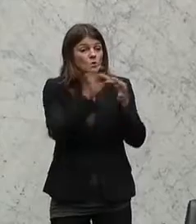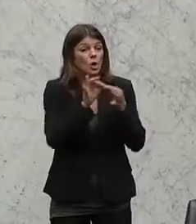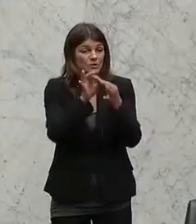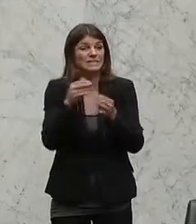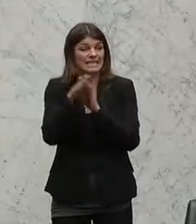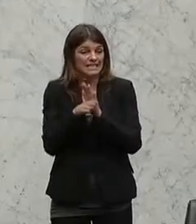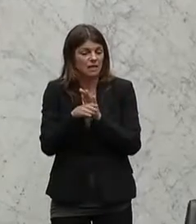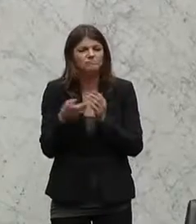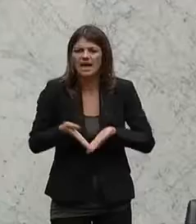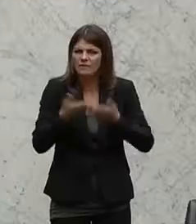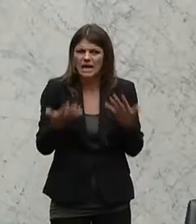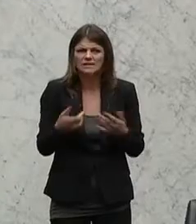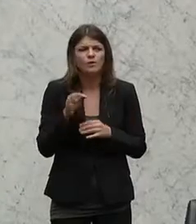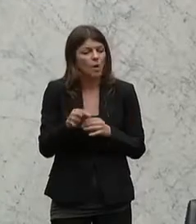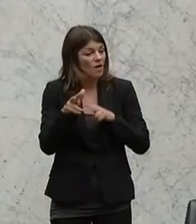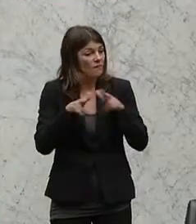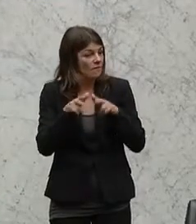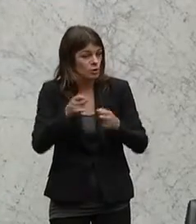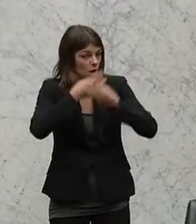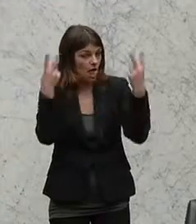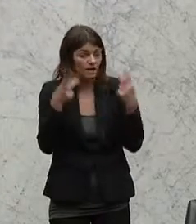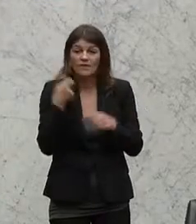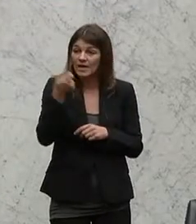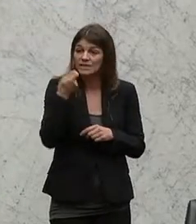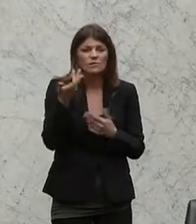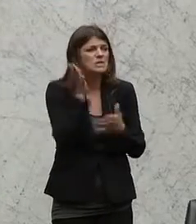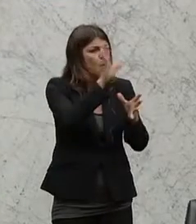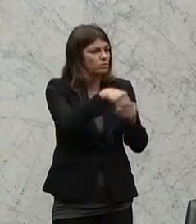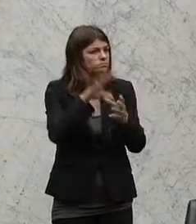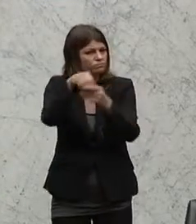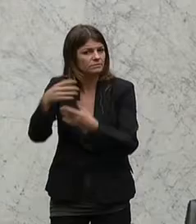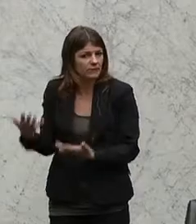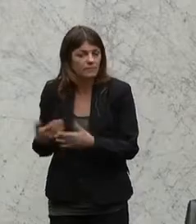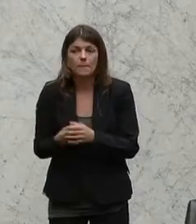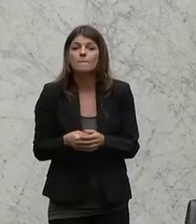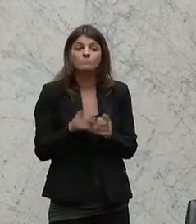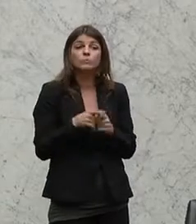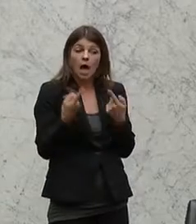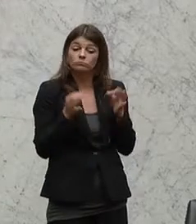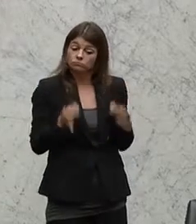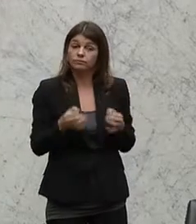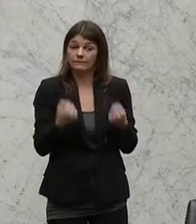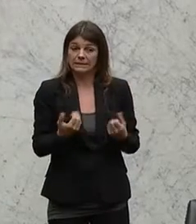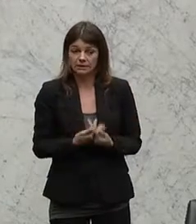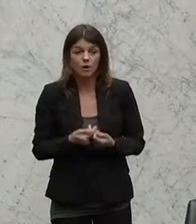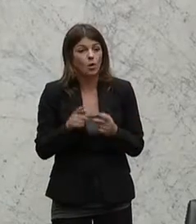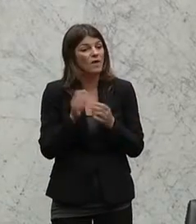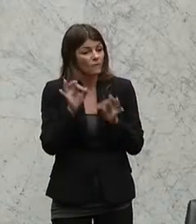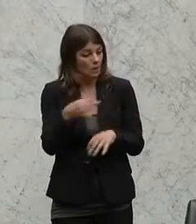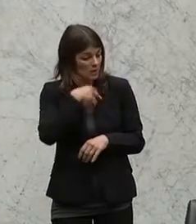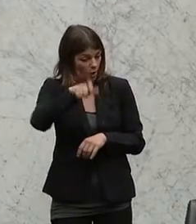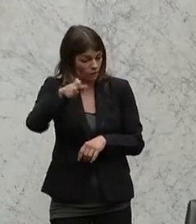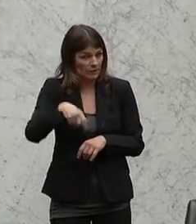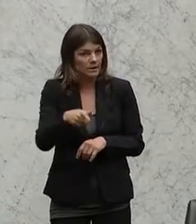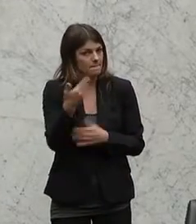Sozialversicherungszuordnungsgesetzes dient der Einführung eines Verfahrens zur Klärung der Versicherungszuordnung mit Bindungswirkung und damit soll im Sinne der Betroffenen